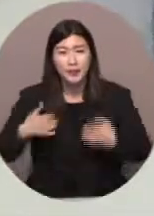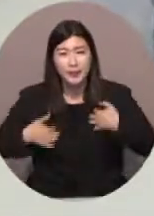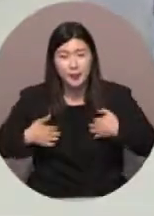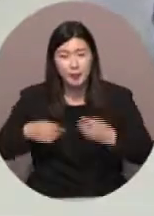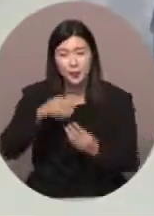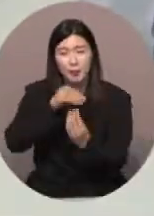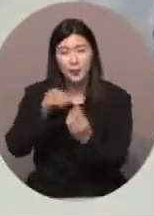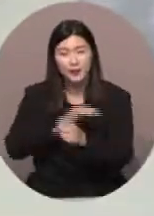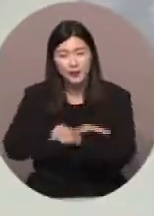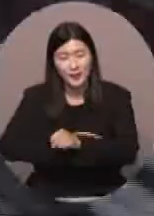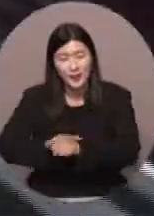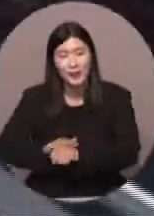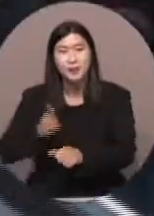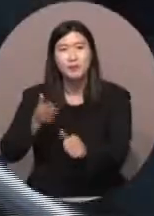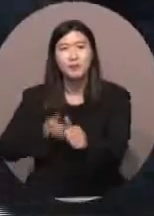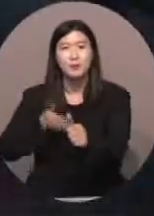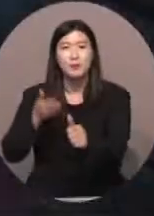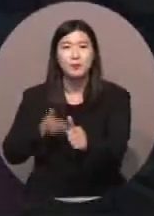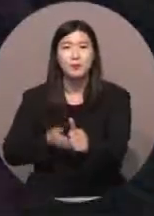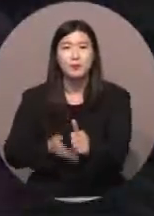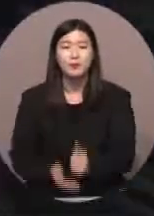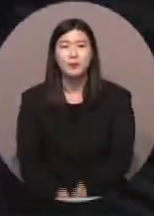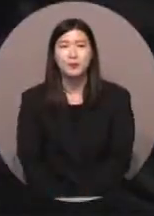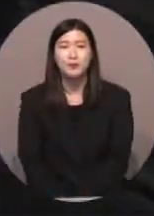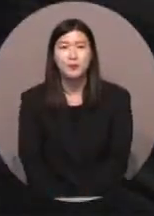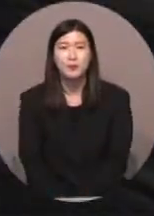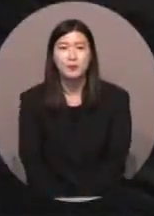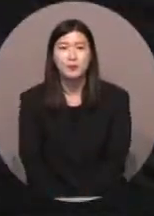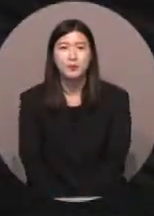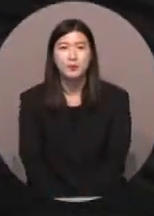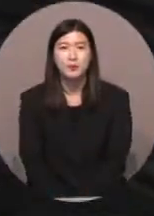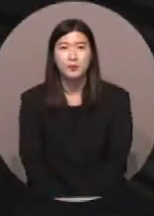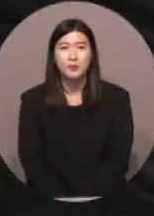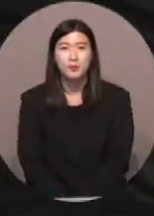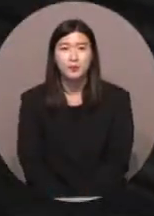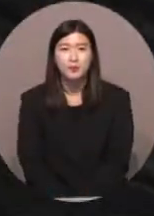가는 길 오는 길에 고단함을 달래줄 전망입니다. MBC 뉴스 김지혜입니다.